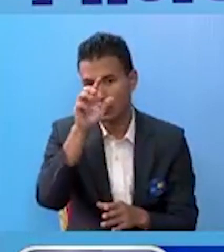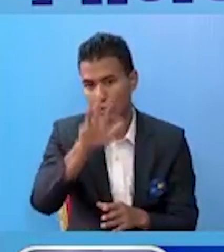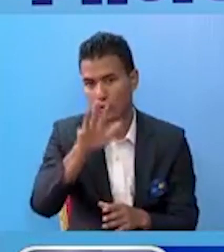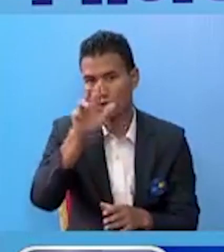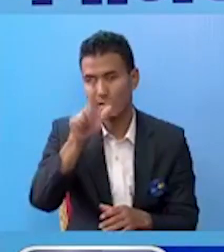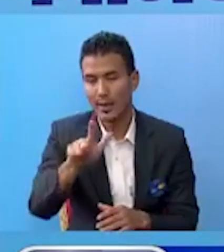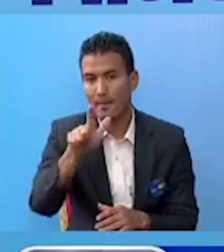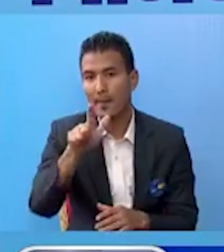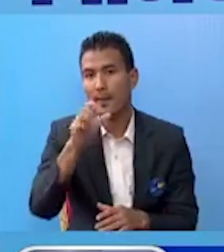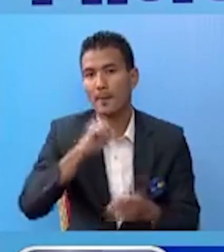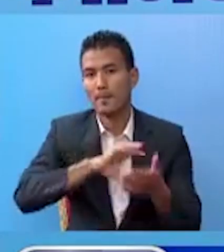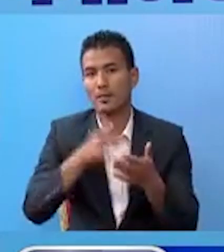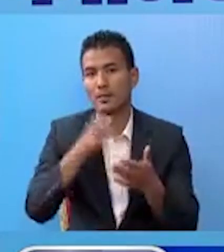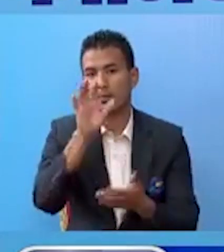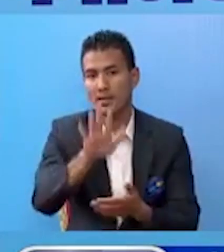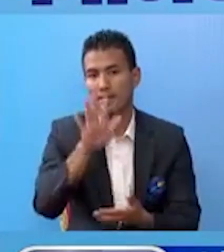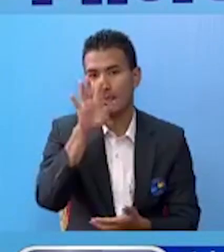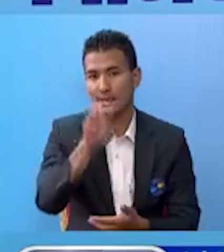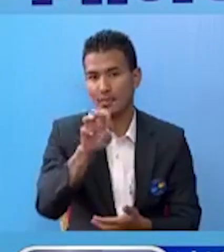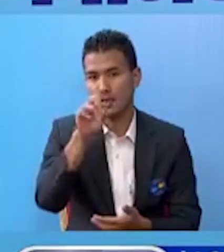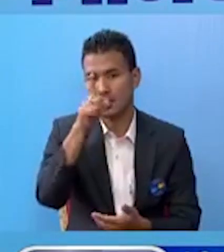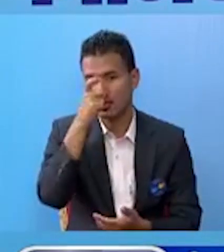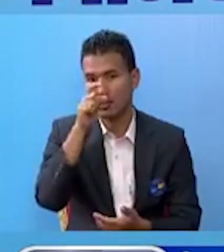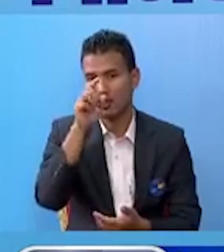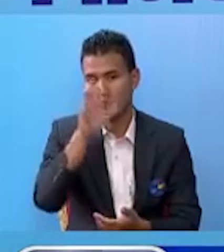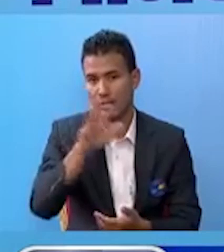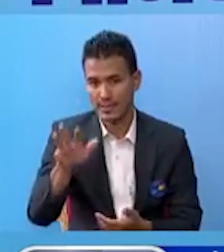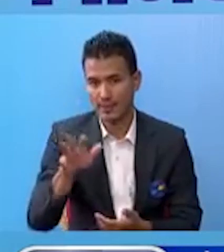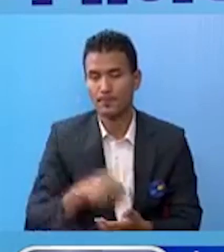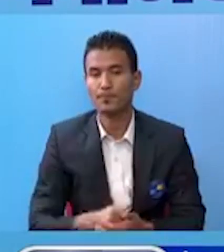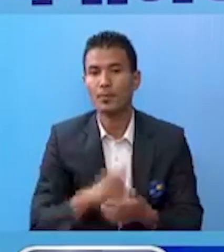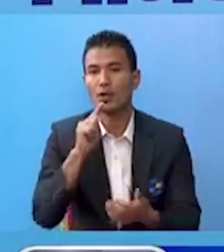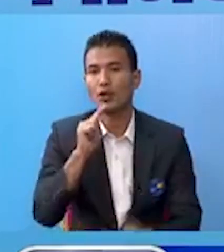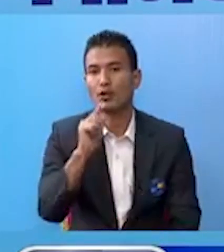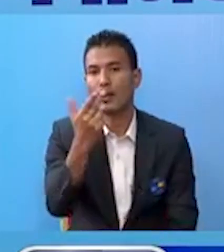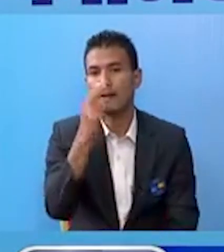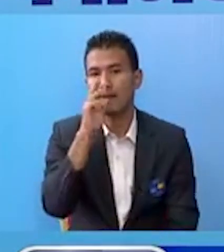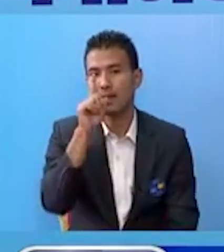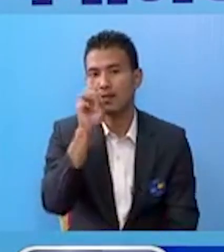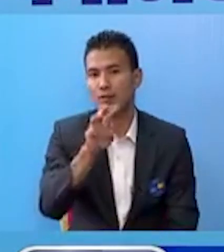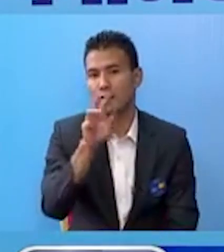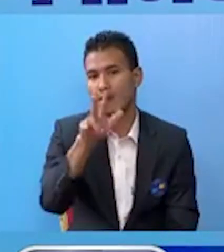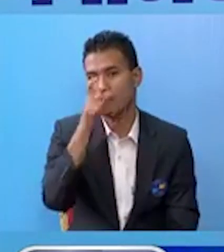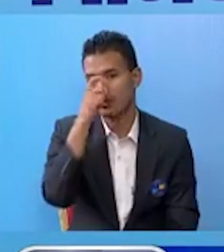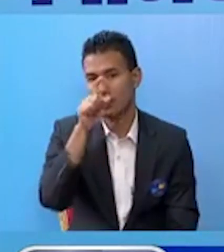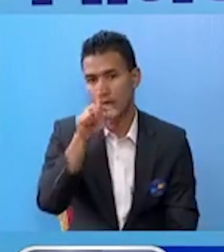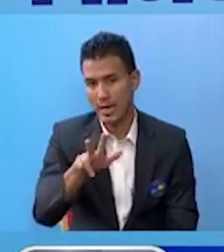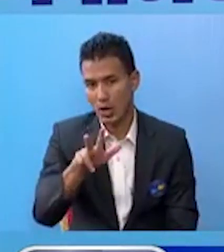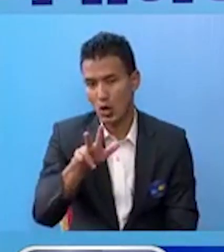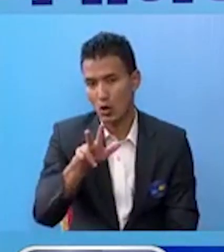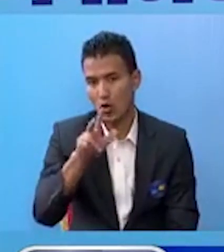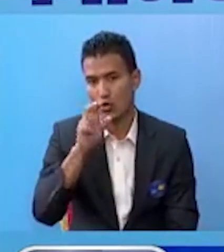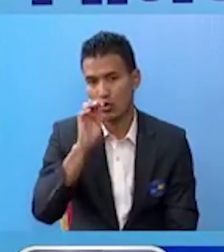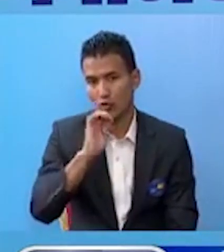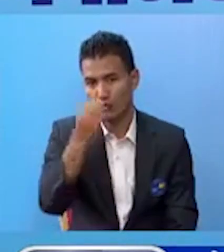4,197, प्रदेश पाँचमा 5,199, कर्णाली प्रदेशमा 1,818